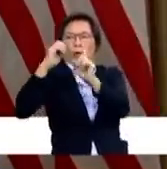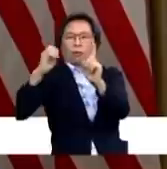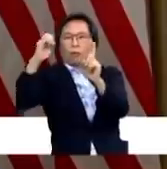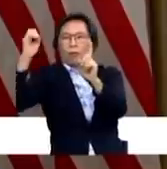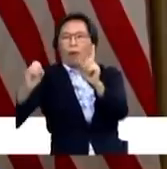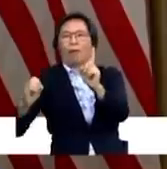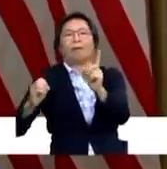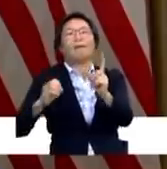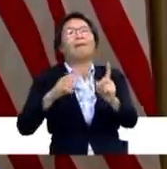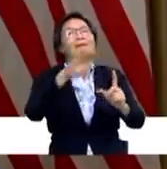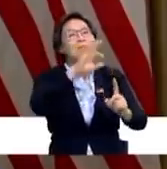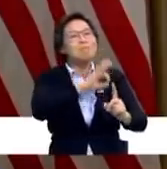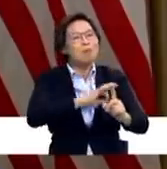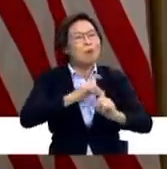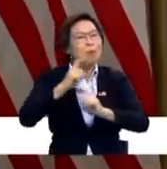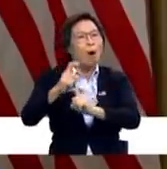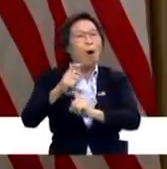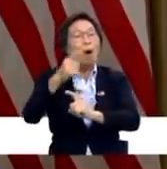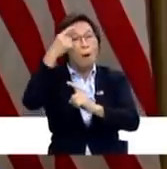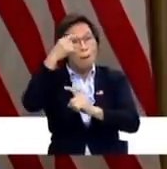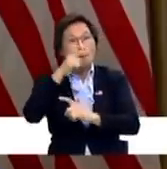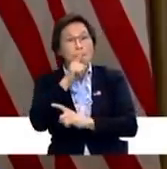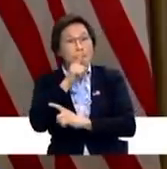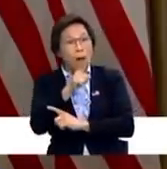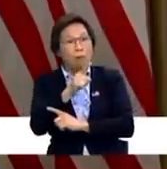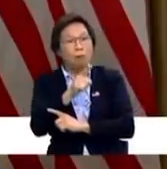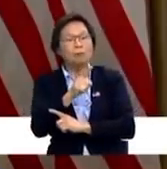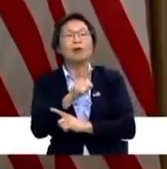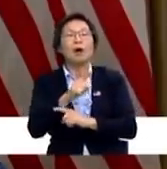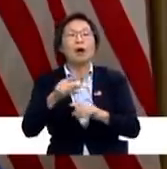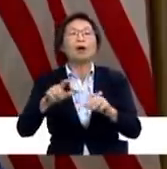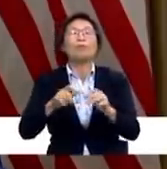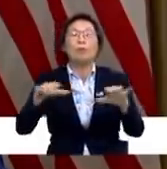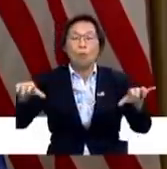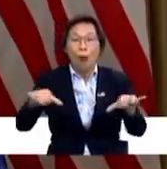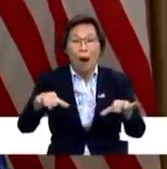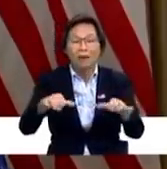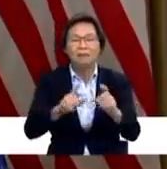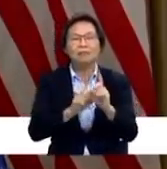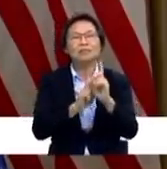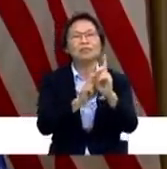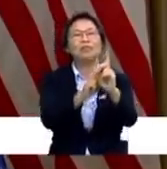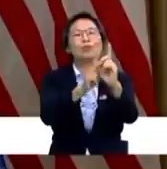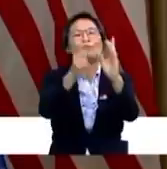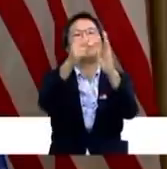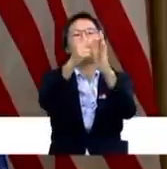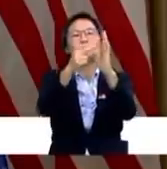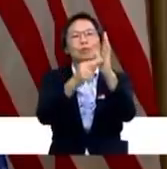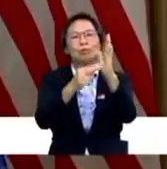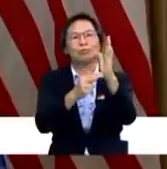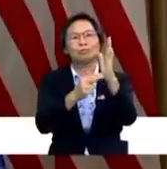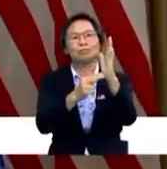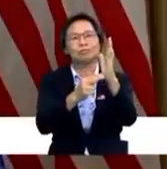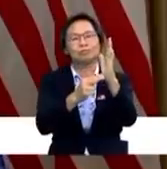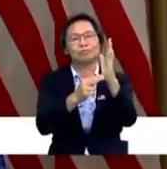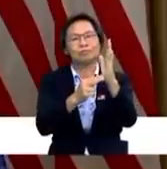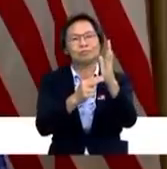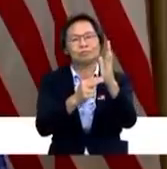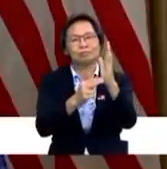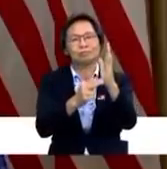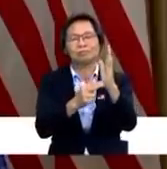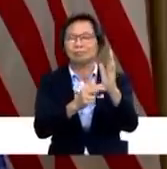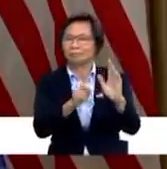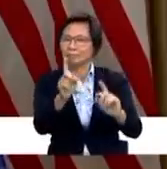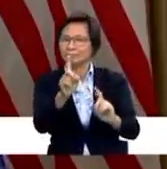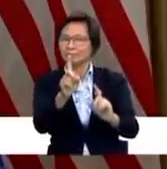bagi mesti Kania dilaksanakan mengikut peraturan setegar is panduan yang telah ditetapkan dan